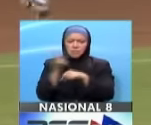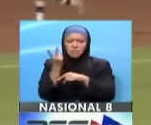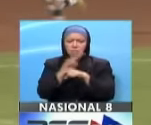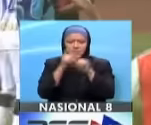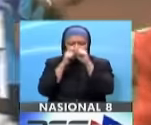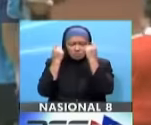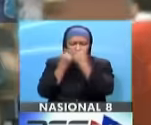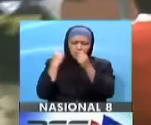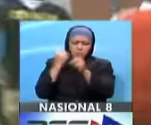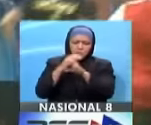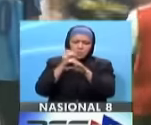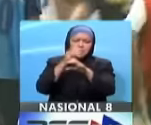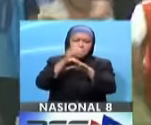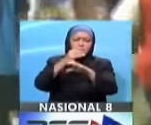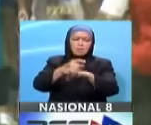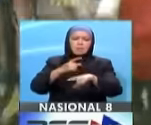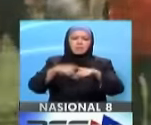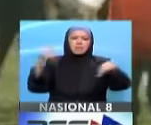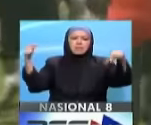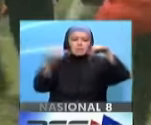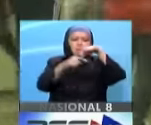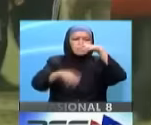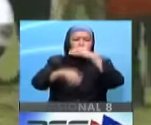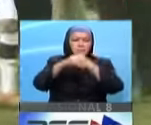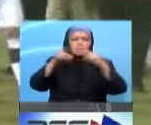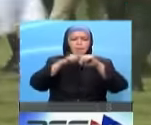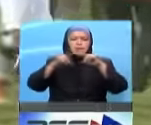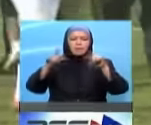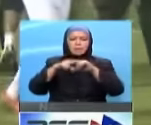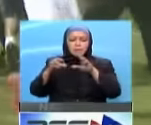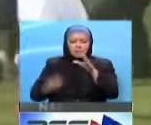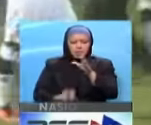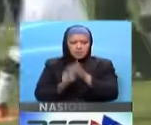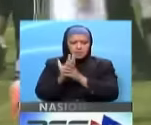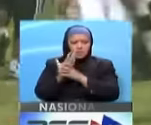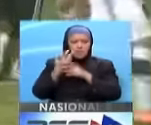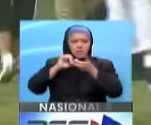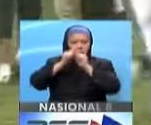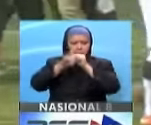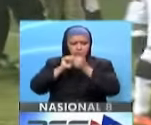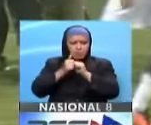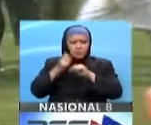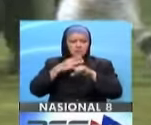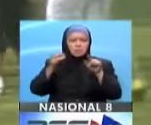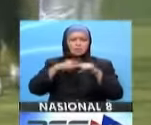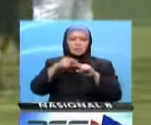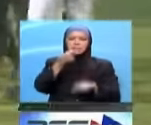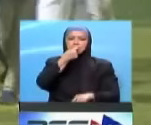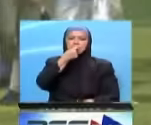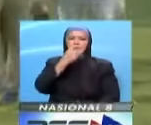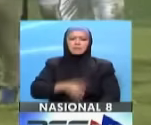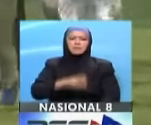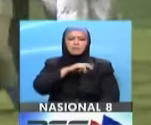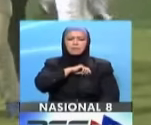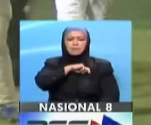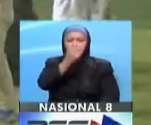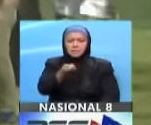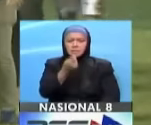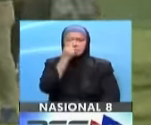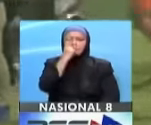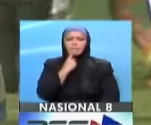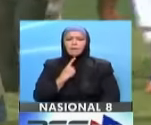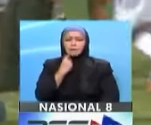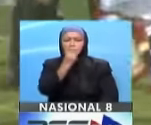tambahan, permainan dicemari insiden pergaduhan sehingga pengadil terpaksa memayangkan dua kad merah kepada kedua-dua pasukan. Tamat 90